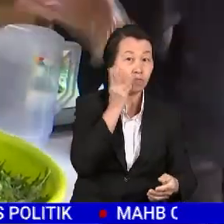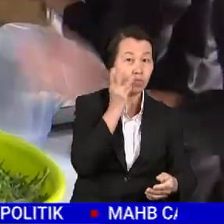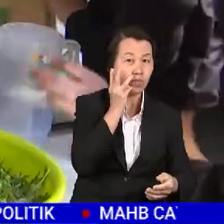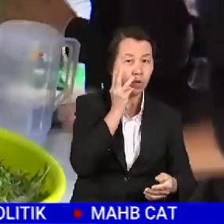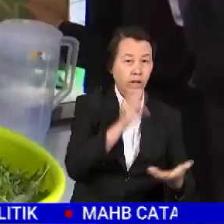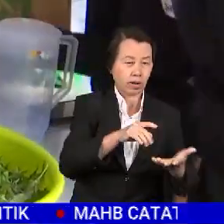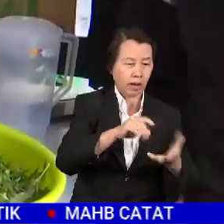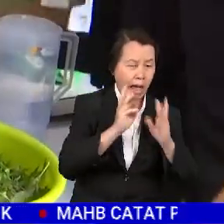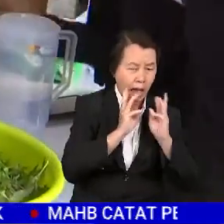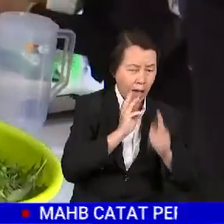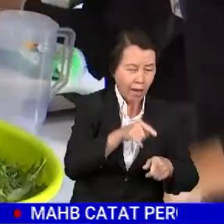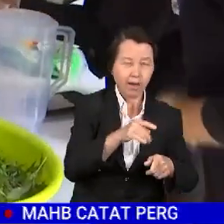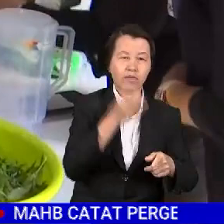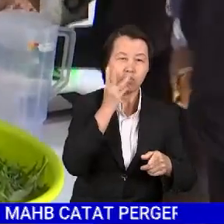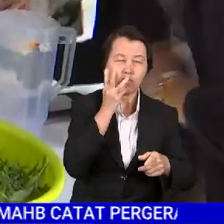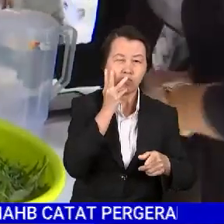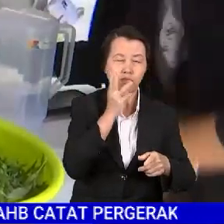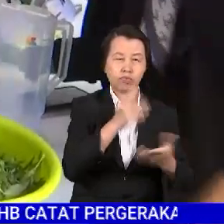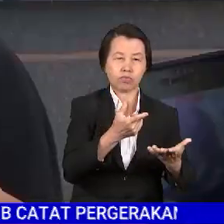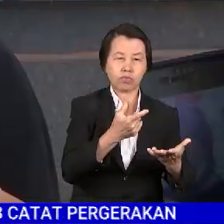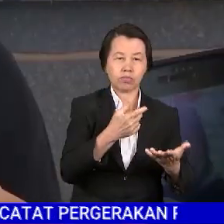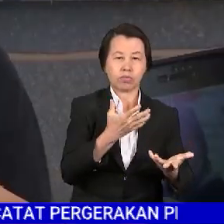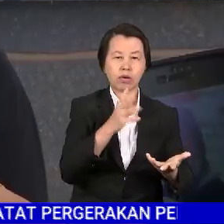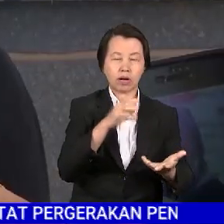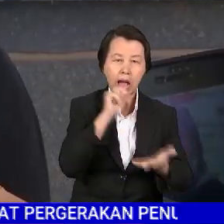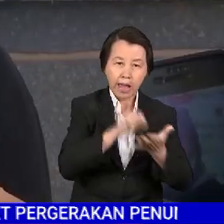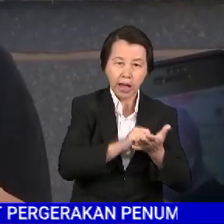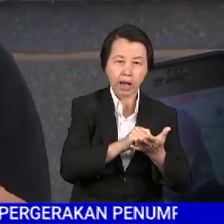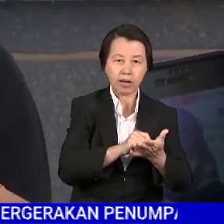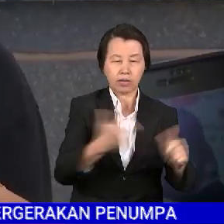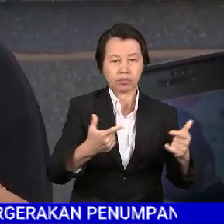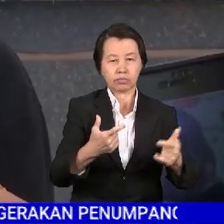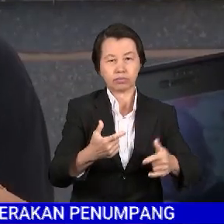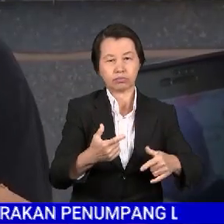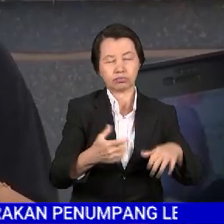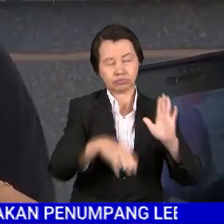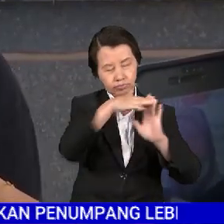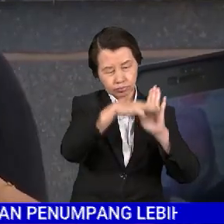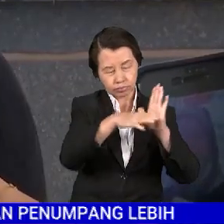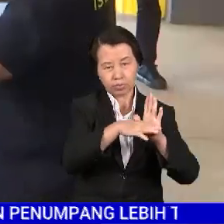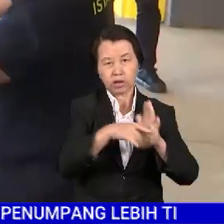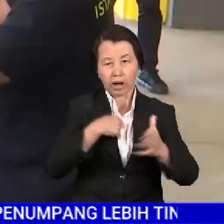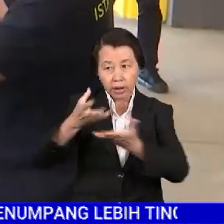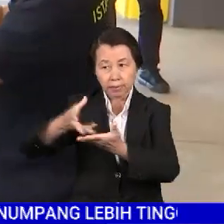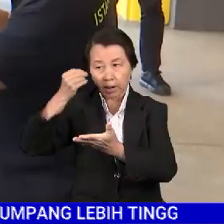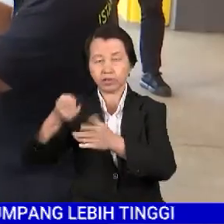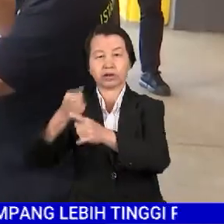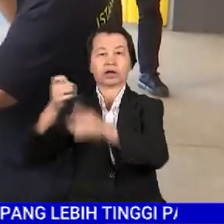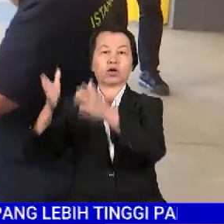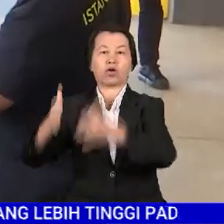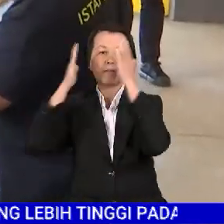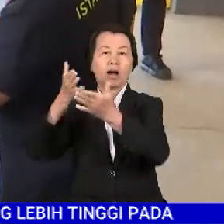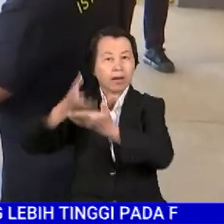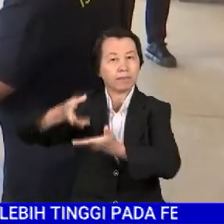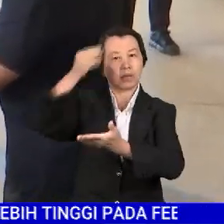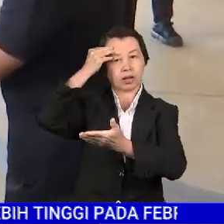ini bubur lambuk dia pakai santan, udang kering, tu semua. Resipi daripada saya pun belajar daripada orang Pahang. Lebih